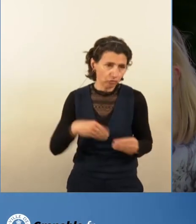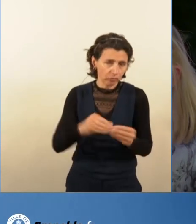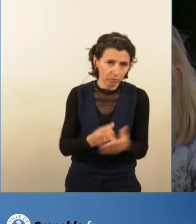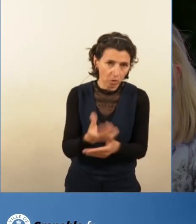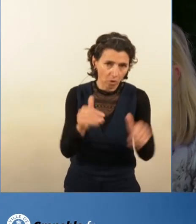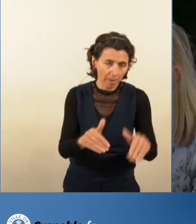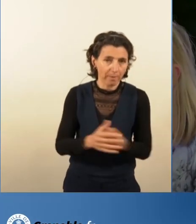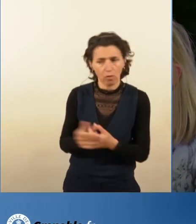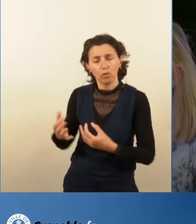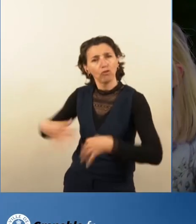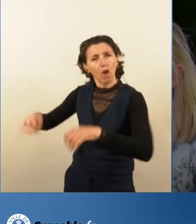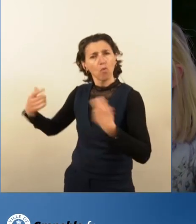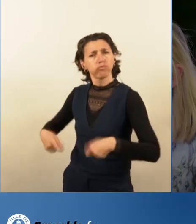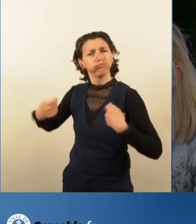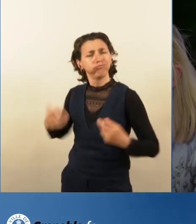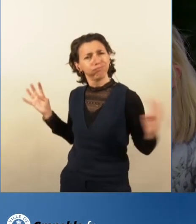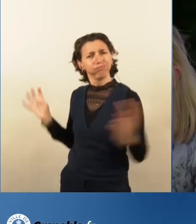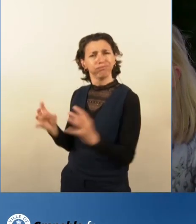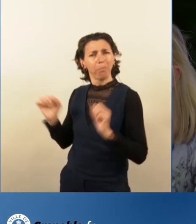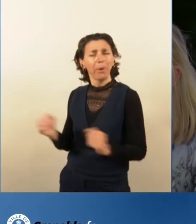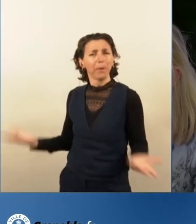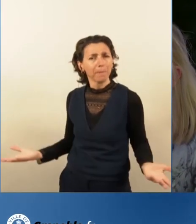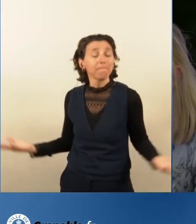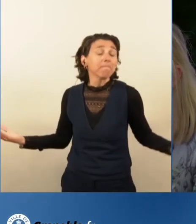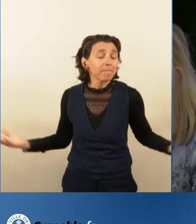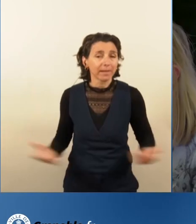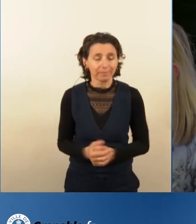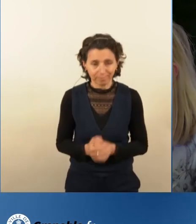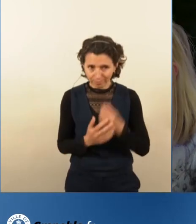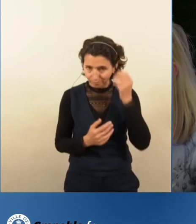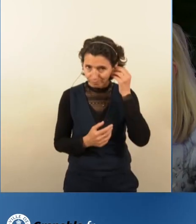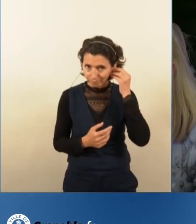plus aisé pour ce type de délibération